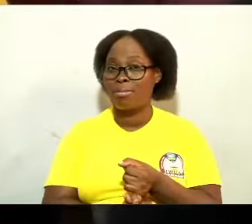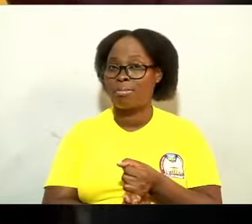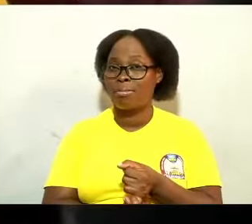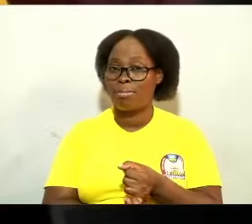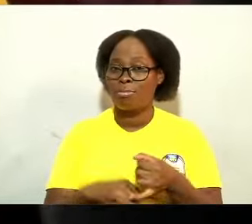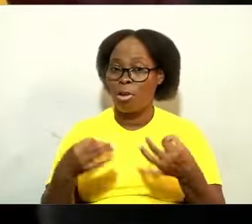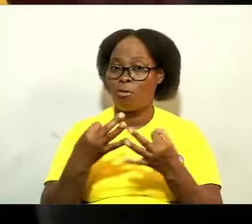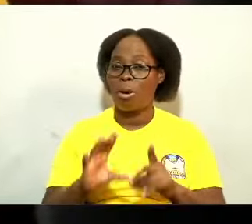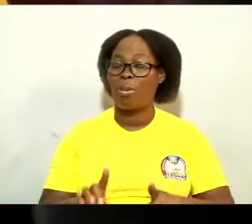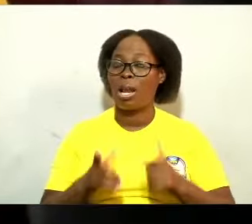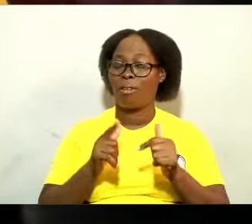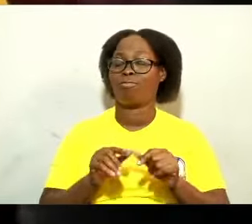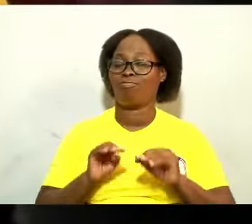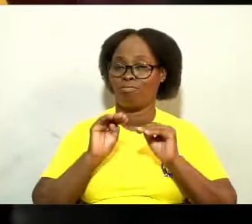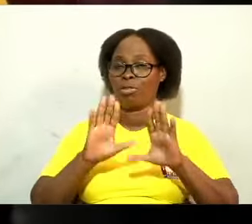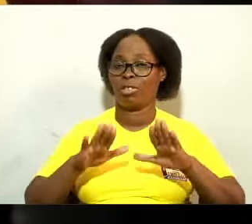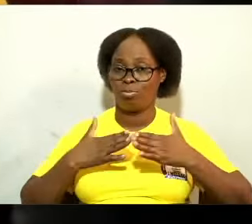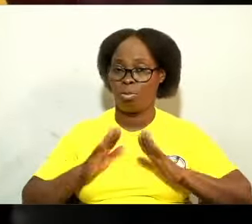kwenye utaratibu wa Mungu.